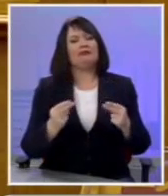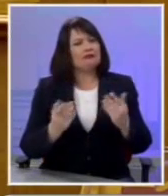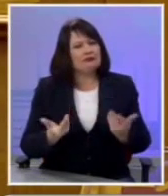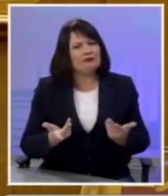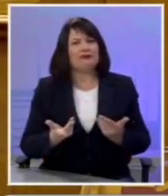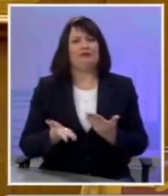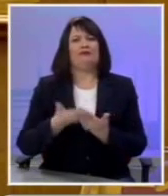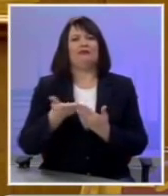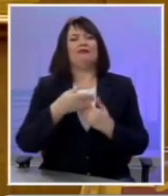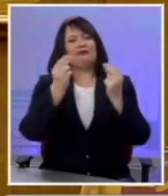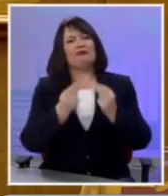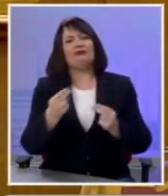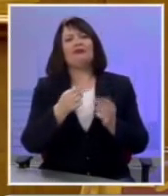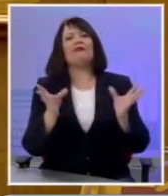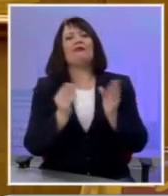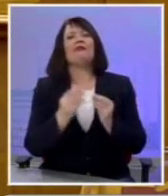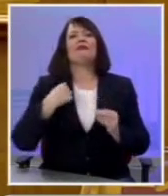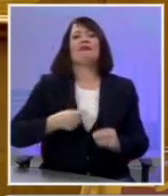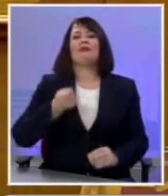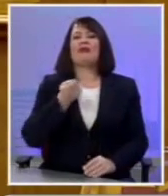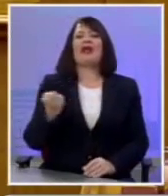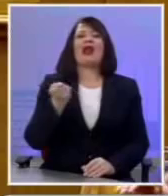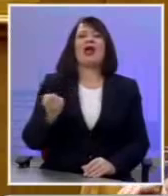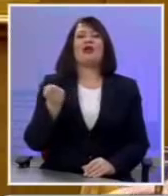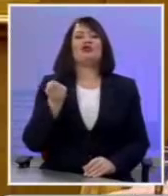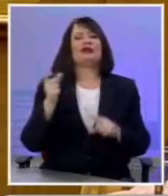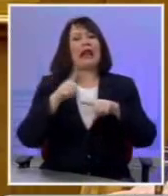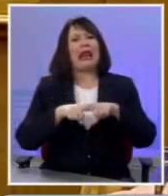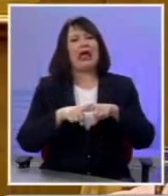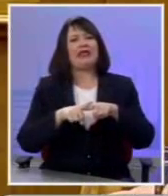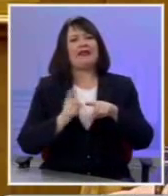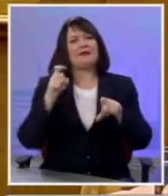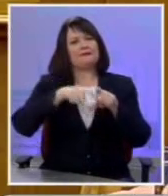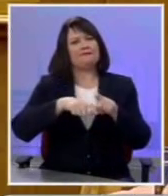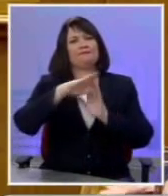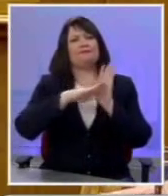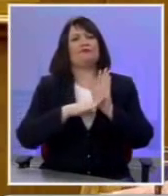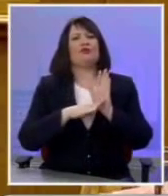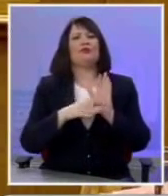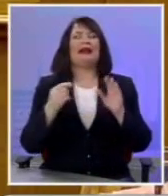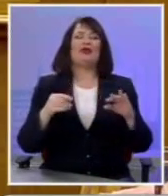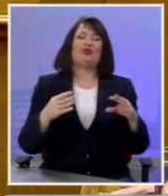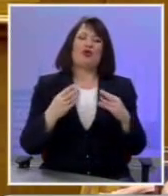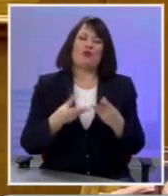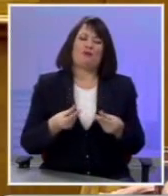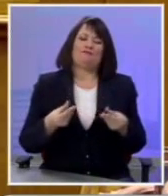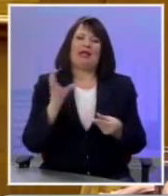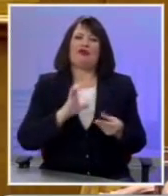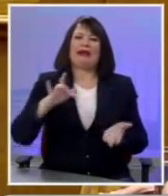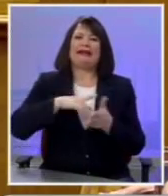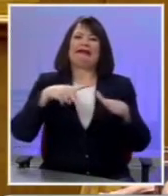τη διευθέτηση του ζητήματος του δημόσιου χρέους και την εισαγωγή της χώρας στο πρόγραμμα ποσοτικής χαλάρωσης της Ευρωπαϊκής Κεντρικής